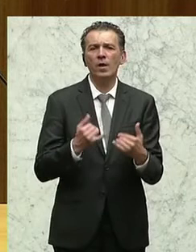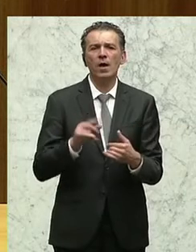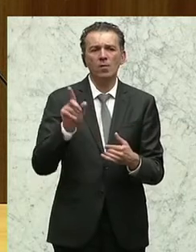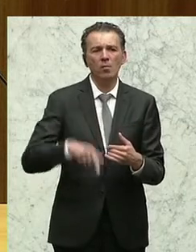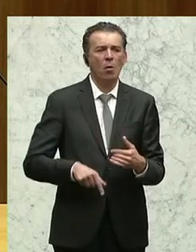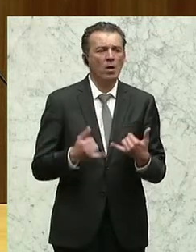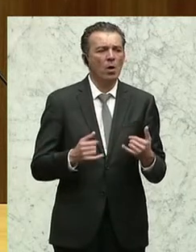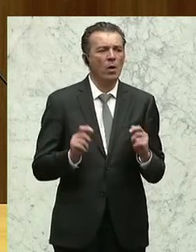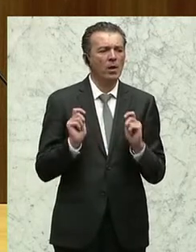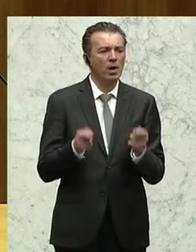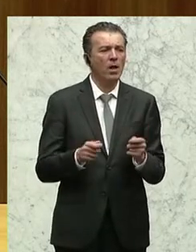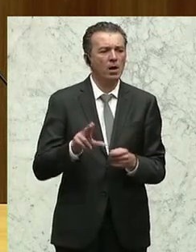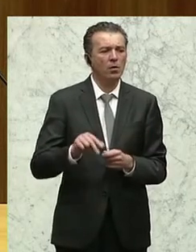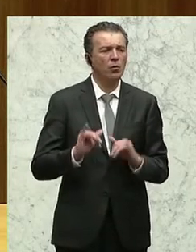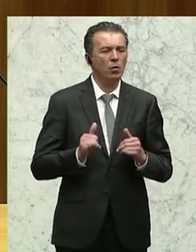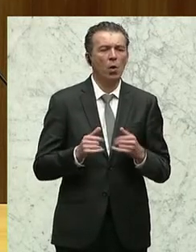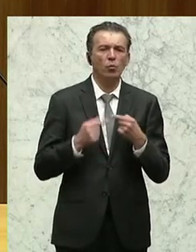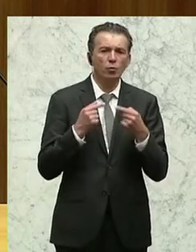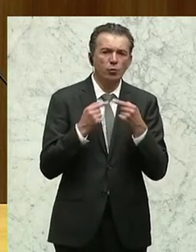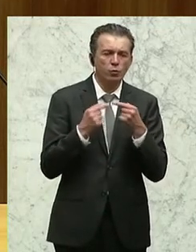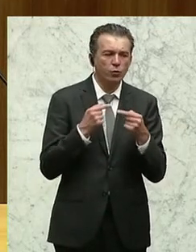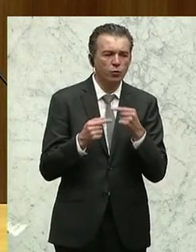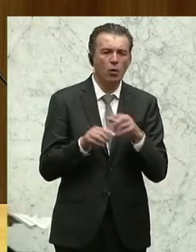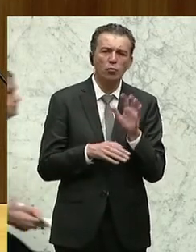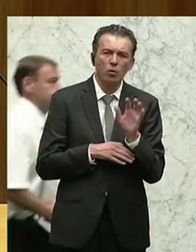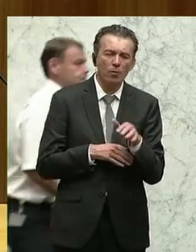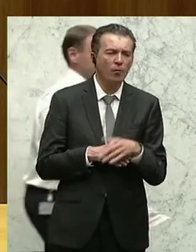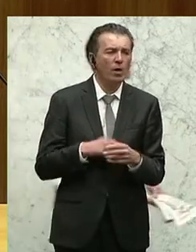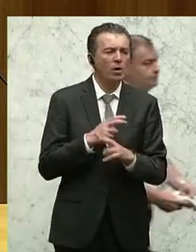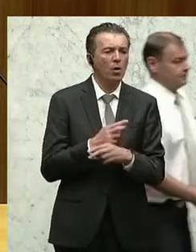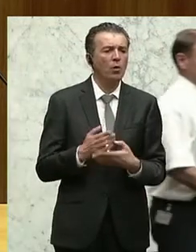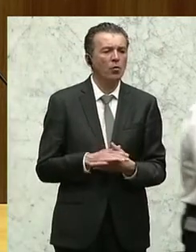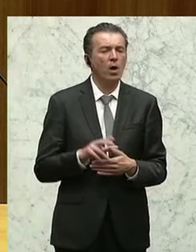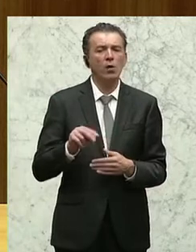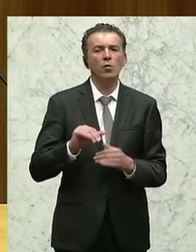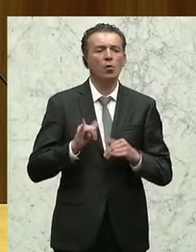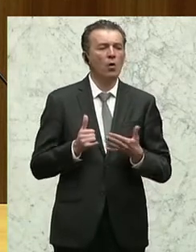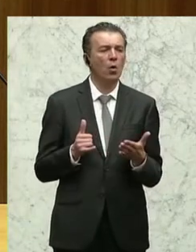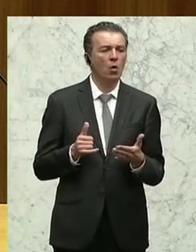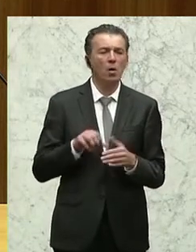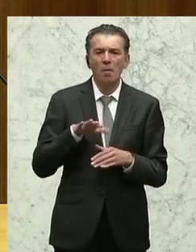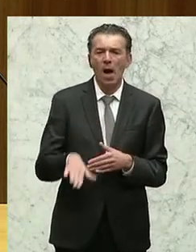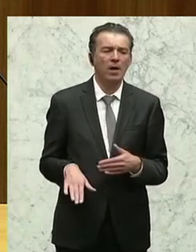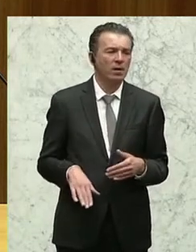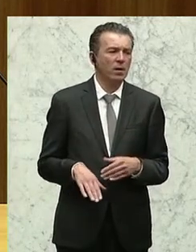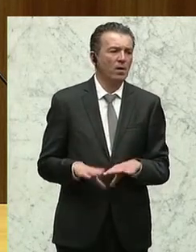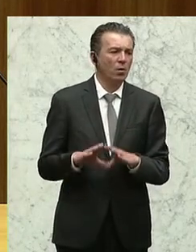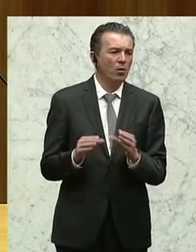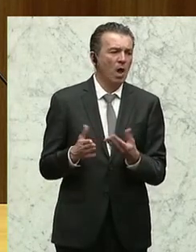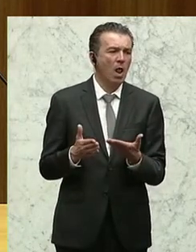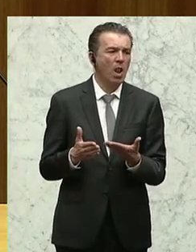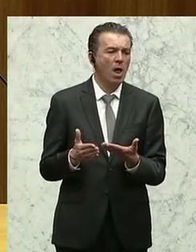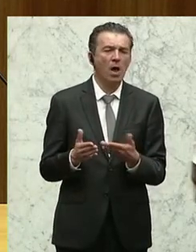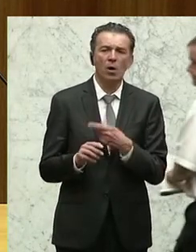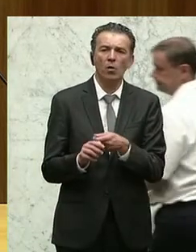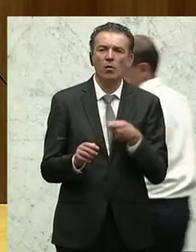über diesen heutigen Antrag in Südtirol reden und schimpfen darauf, dass Österreich Südtirol gar nicht mehr will und alle damit